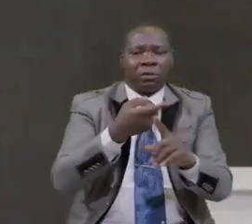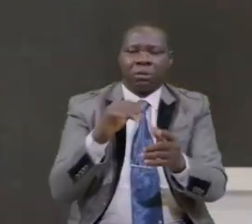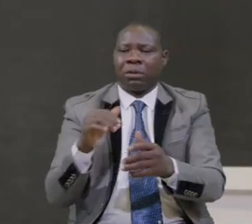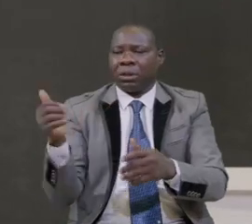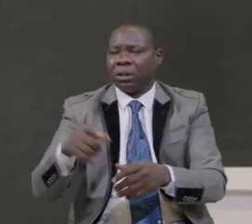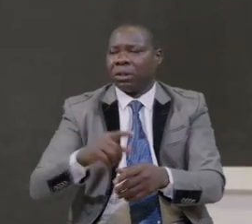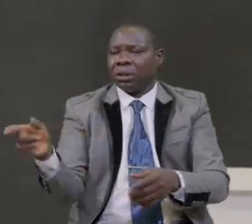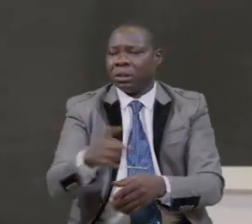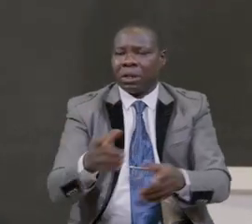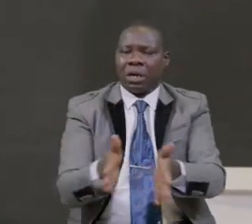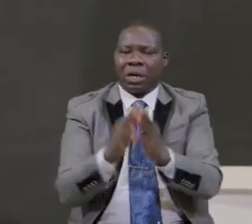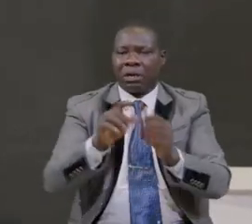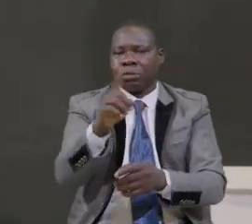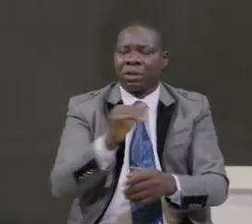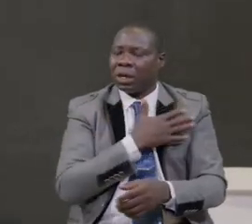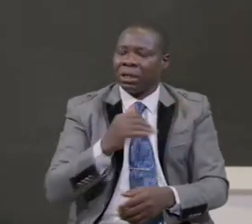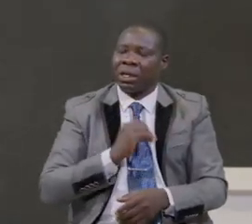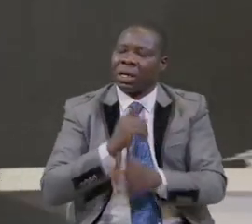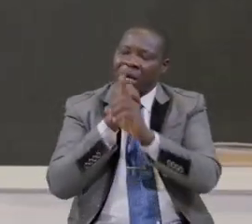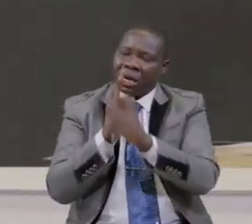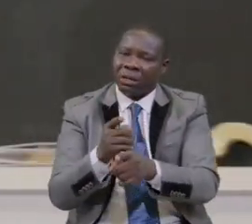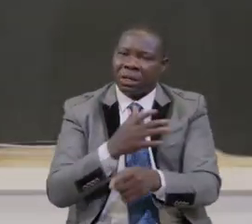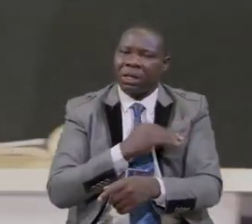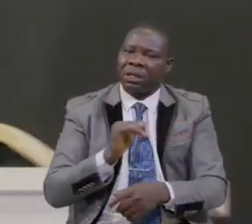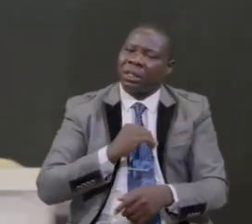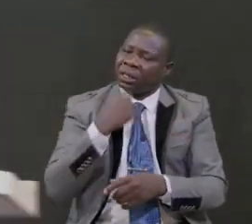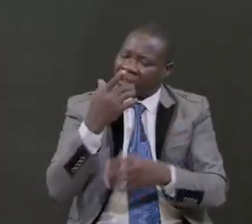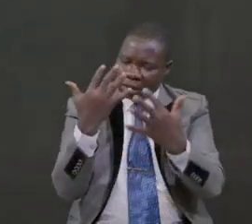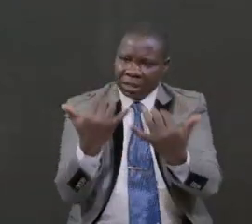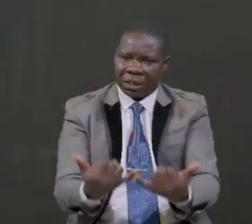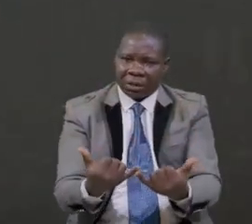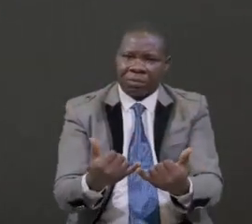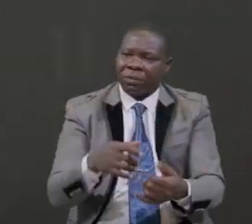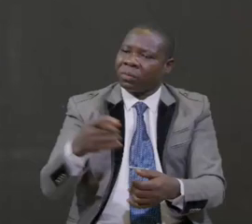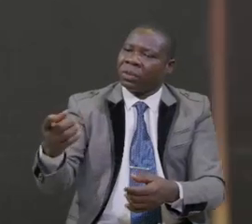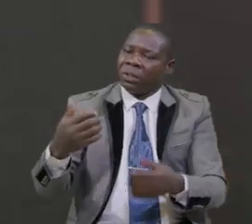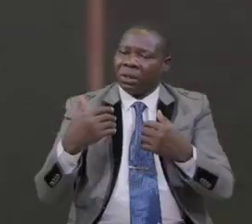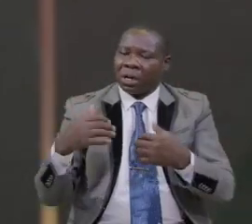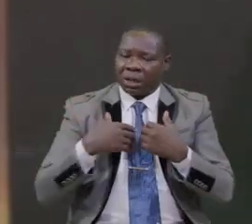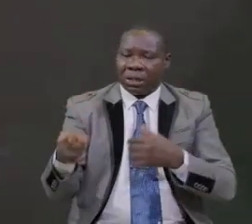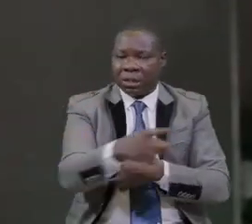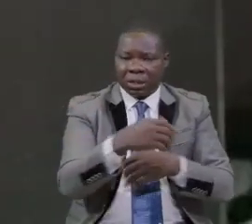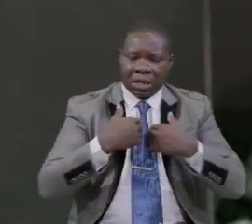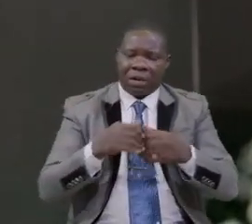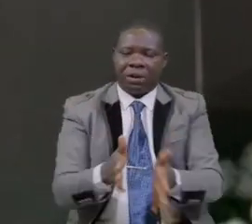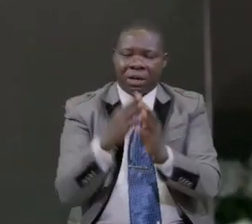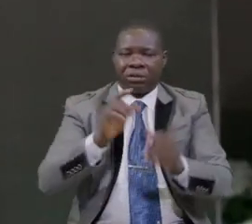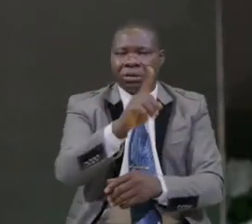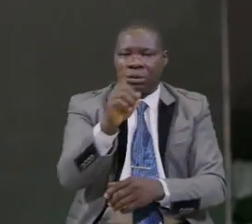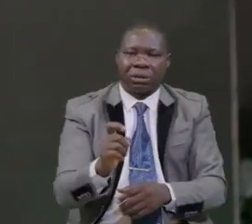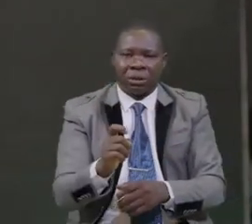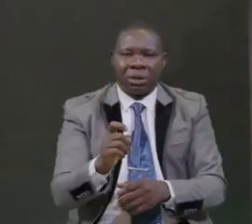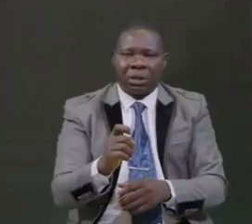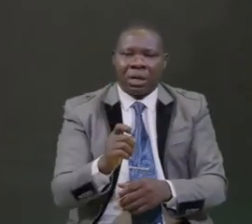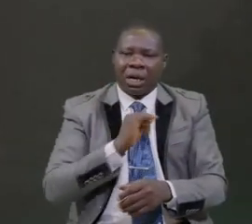état. Et j'ai répondu. Et j'ai dit, maintenant. Et ils ont posé des questions. J'ai dit, quelqu'un là-bas,